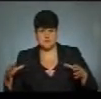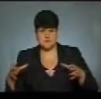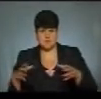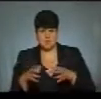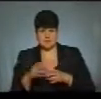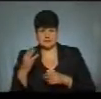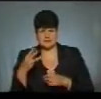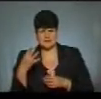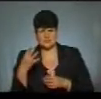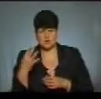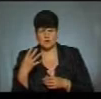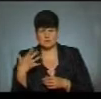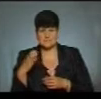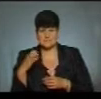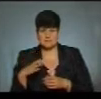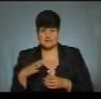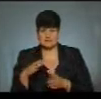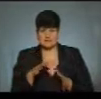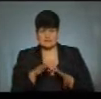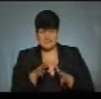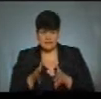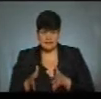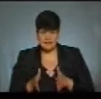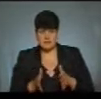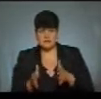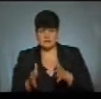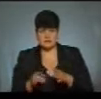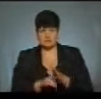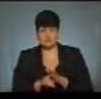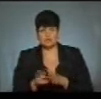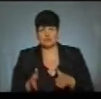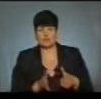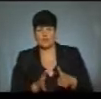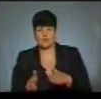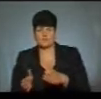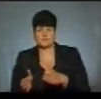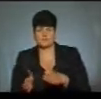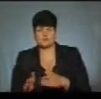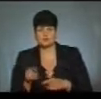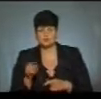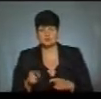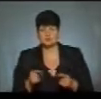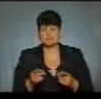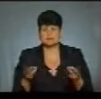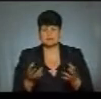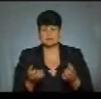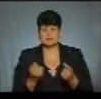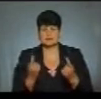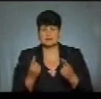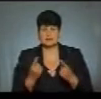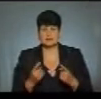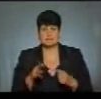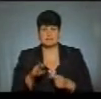30-40-50 сантиметрів текла і тоді вже збиралася і текла по цій дорозі. Тут радикальні приймати міри для того,